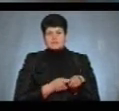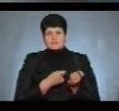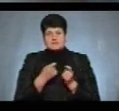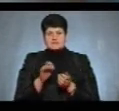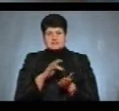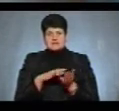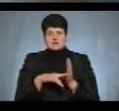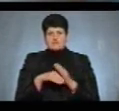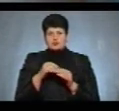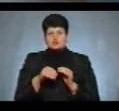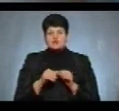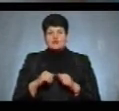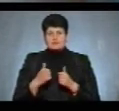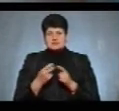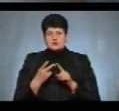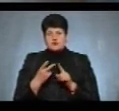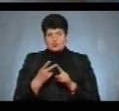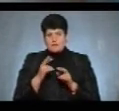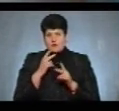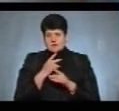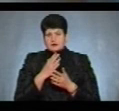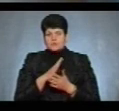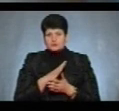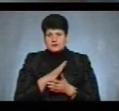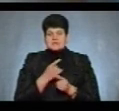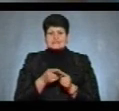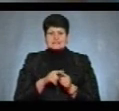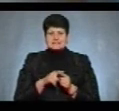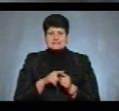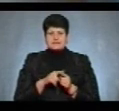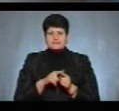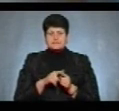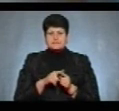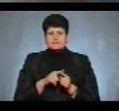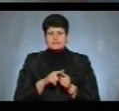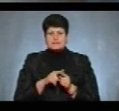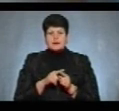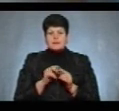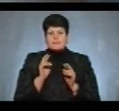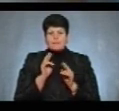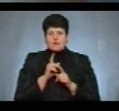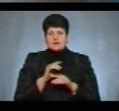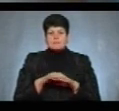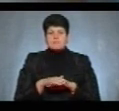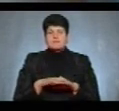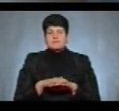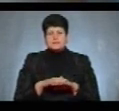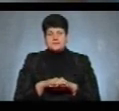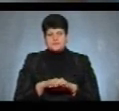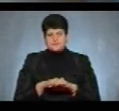Центральну виборчу комісію. Друга похибка, яка допускалася – це арифметична помилка, тобто